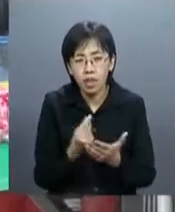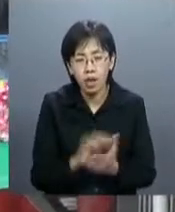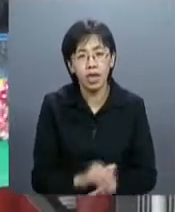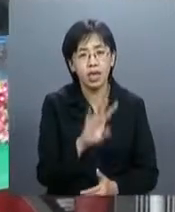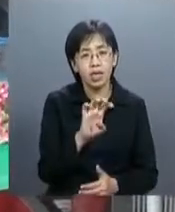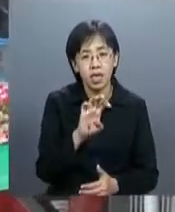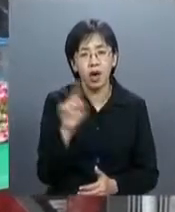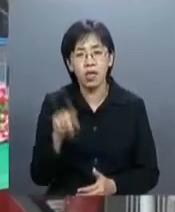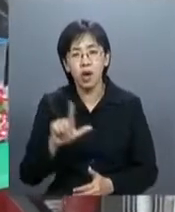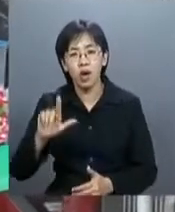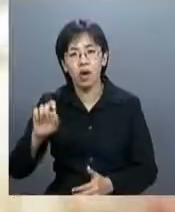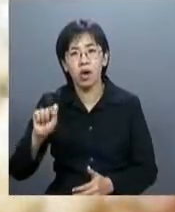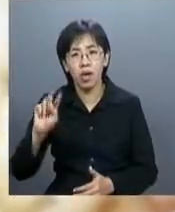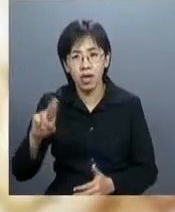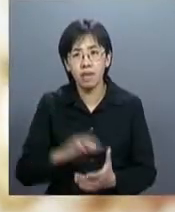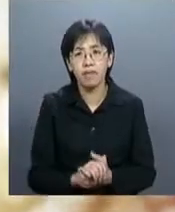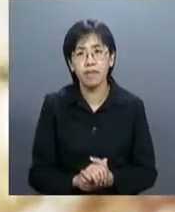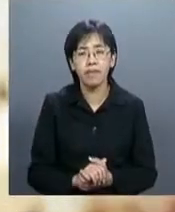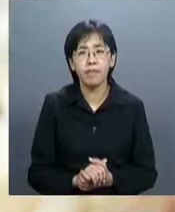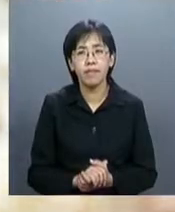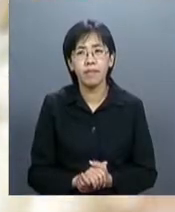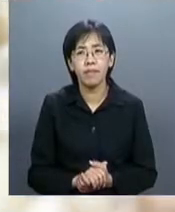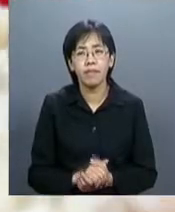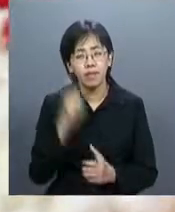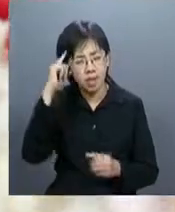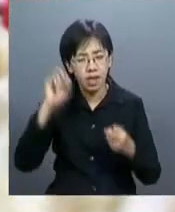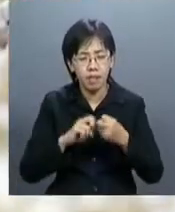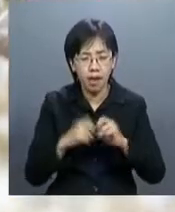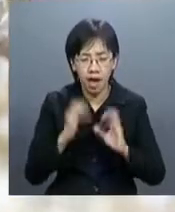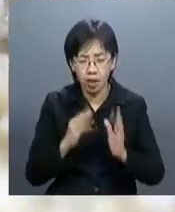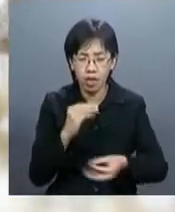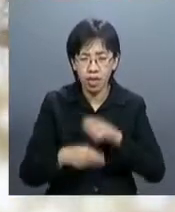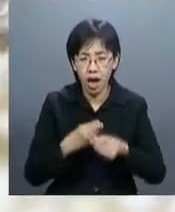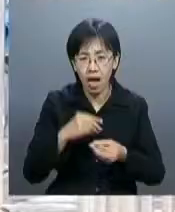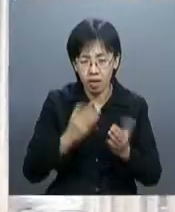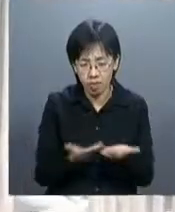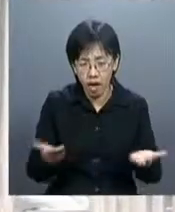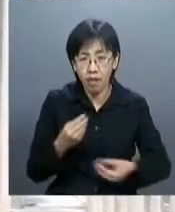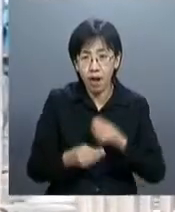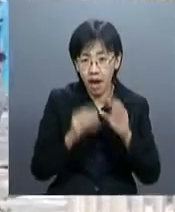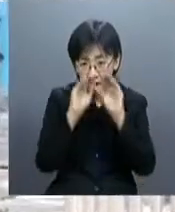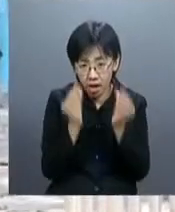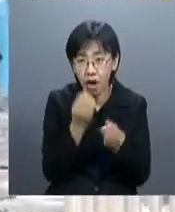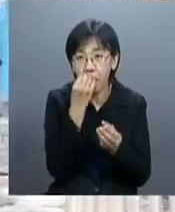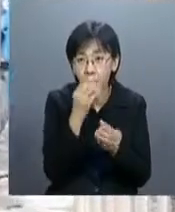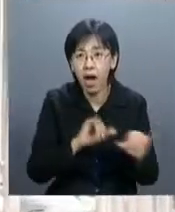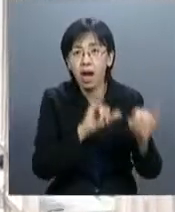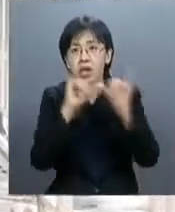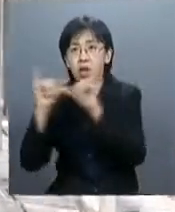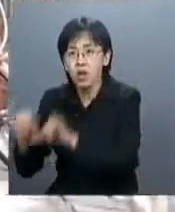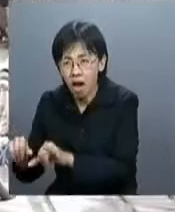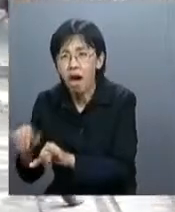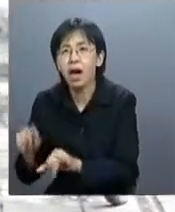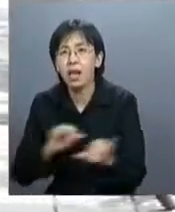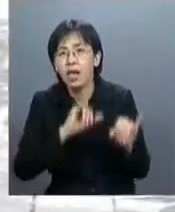400บาทต่อลิตรการจัดระเบียบปากคลองตลาดอาจกระทบต่อผู้ค้าหลายรายเช่นแม่ค้าพวงมาลัยที่ต้องย้ายร้านจากริมถนน